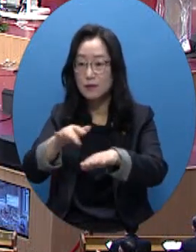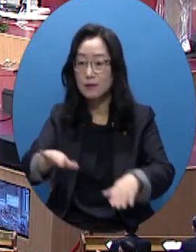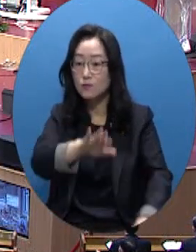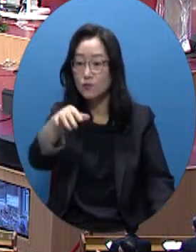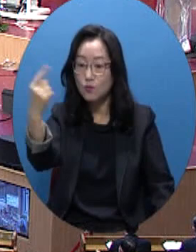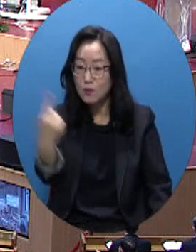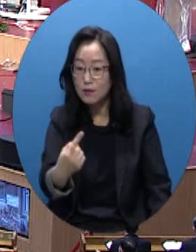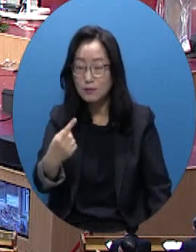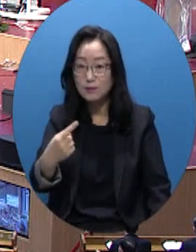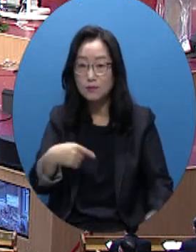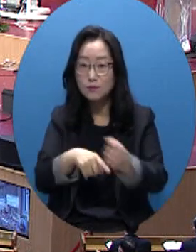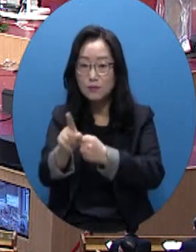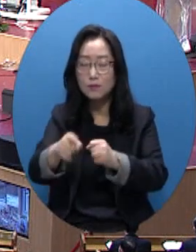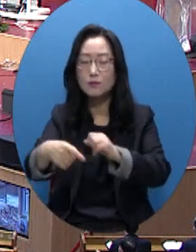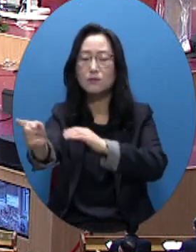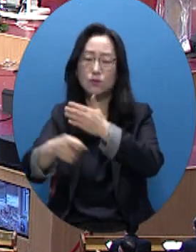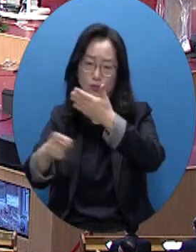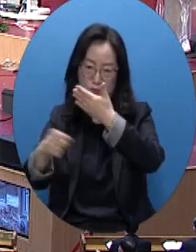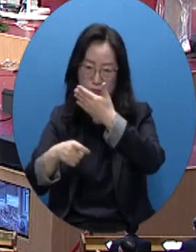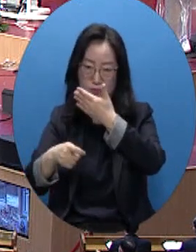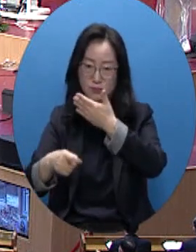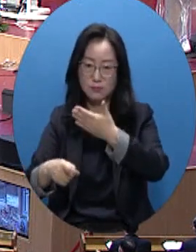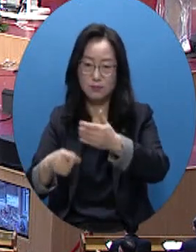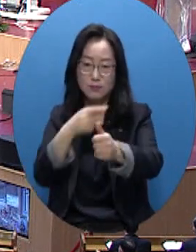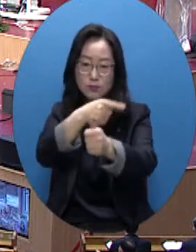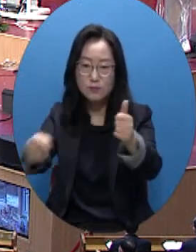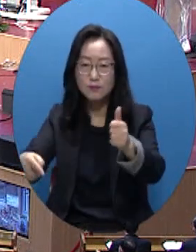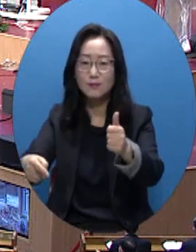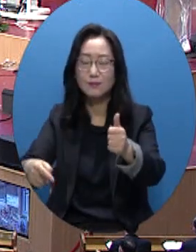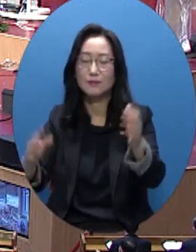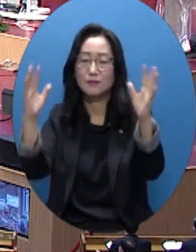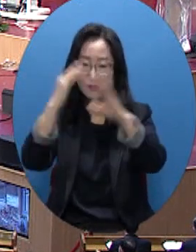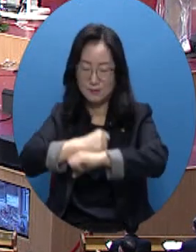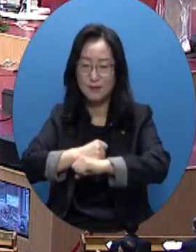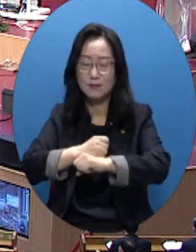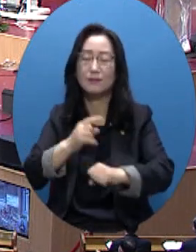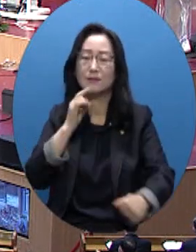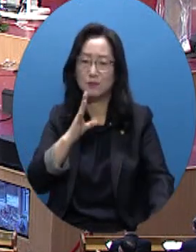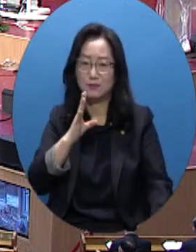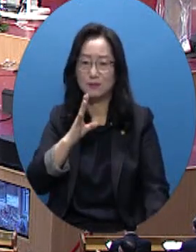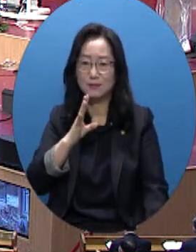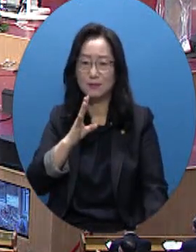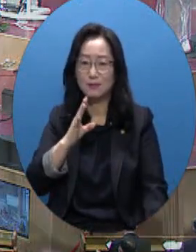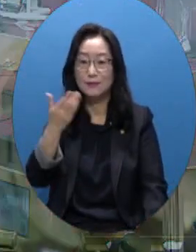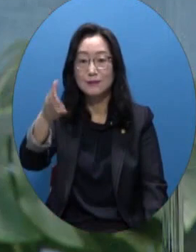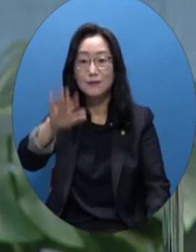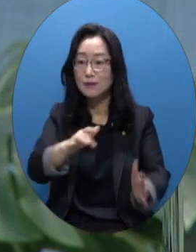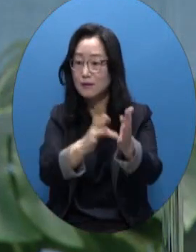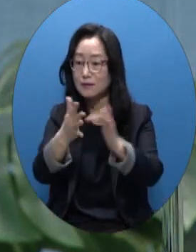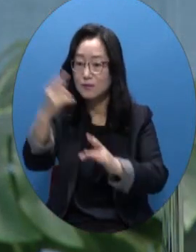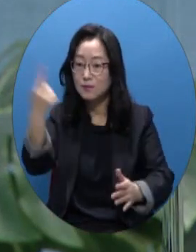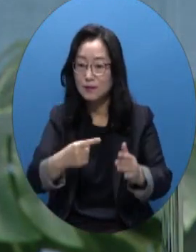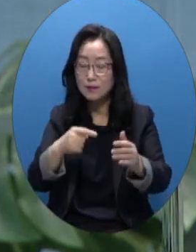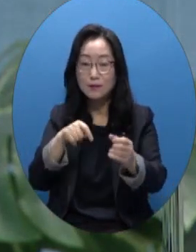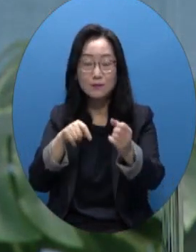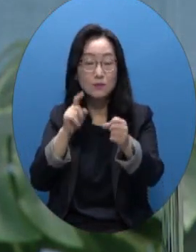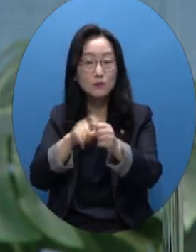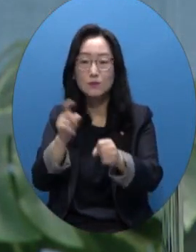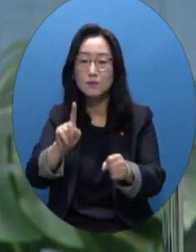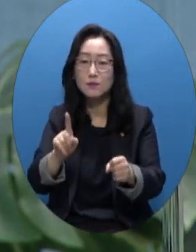모습 두렵지 라고 죽이고 멸망 씬 것 뿐입니다 그러나 예수님이 오신 것은